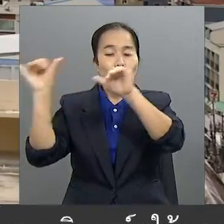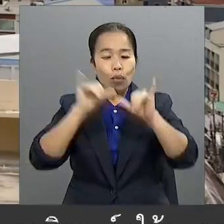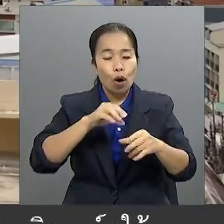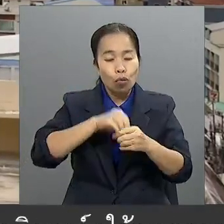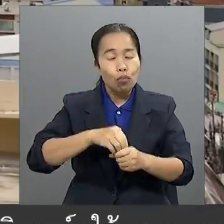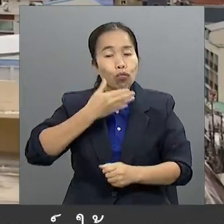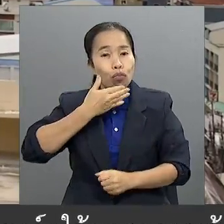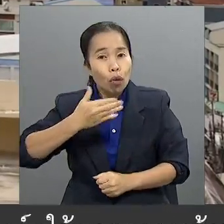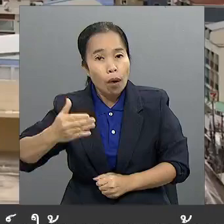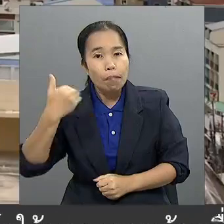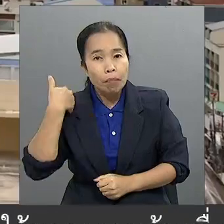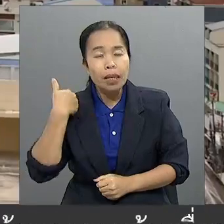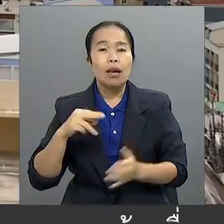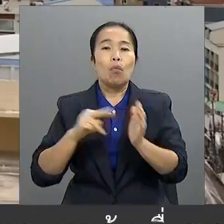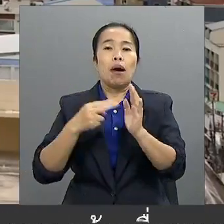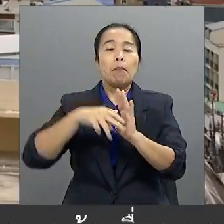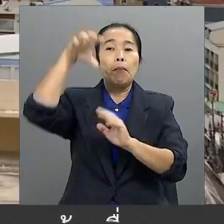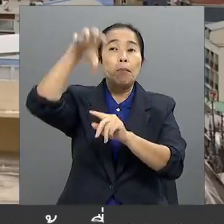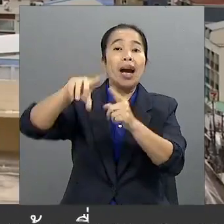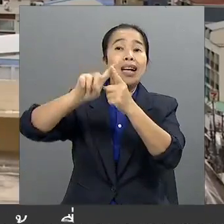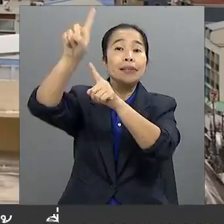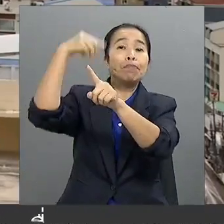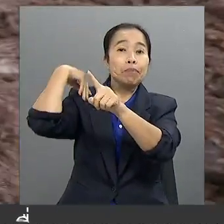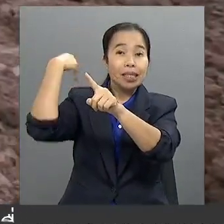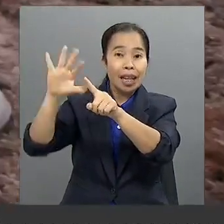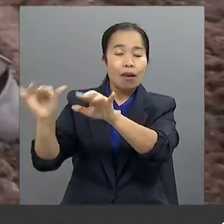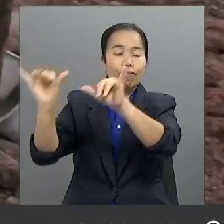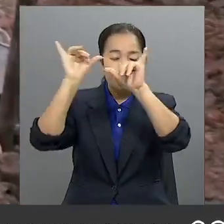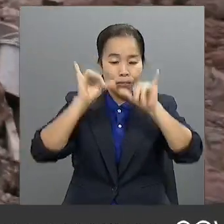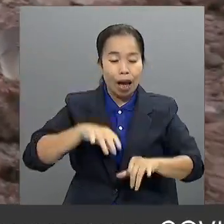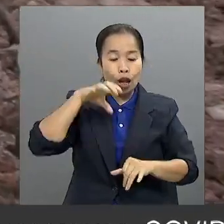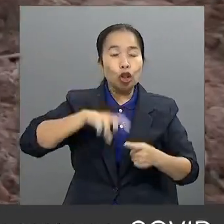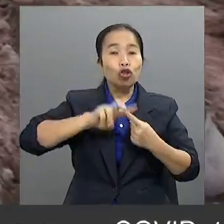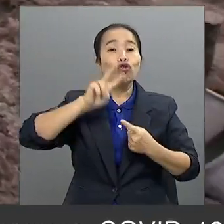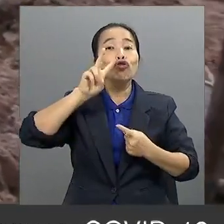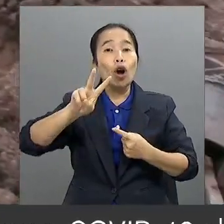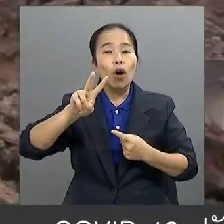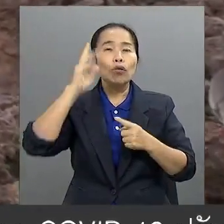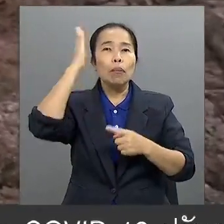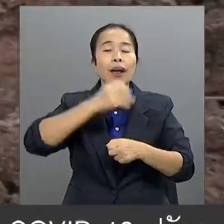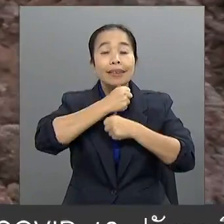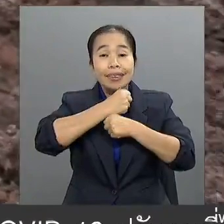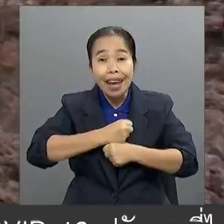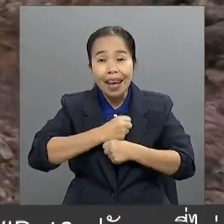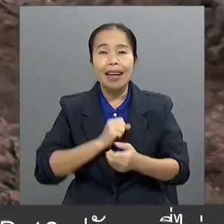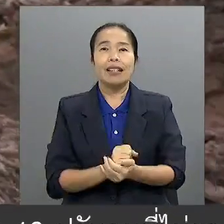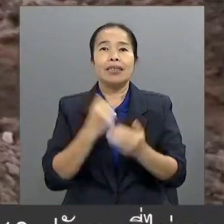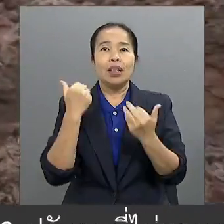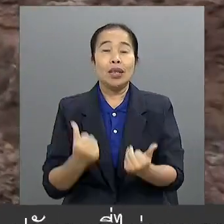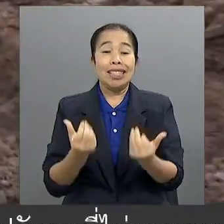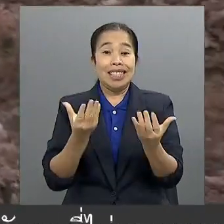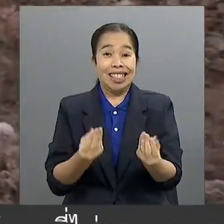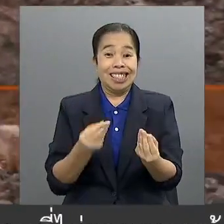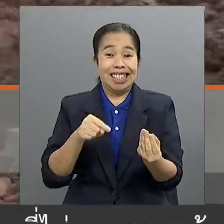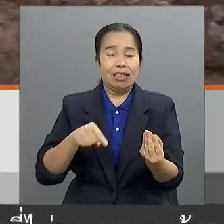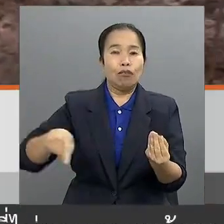านหลังที่2ที่จะมาใช้ชีวิตอยู่ในวัยเกษียณค่ะ อีก1ปีที่ดินผืนนี้ก็จะกลายเป็นพูลวิลล่าของชาว